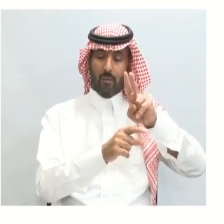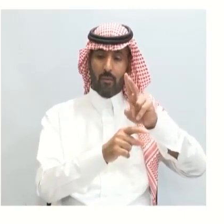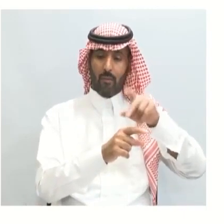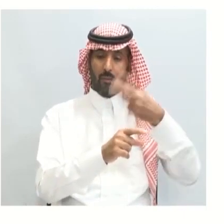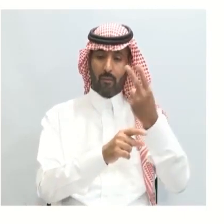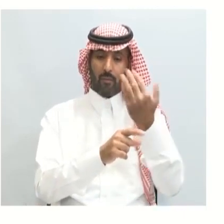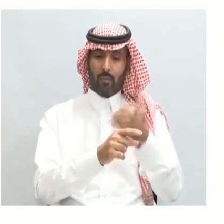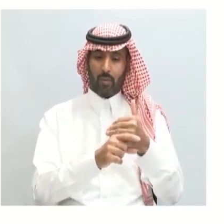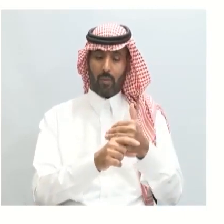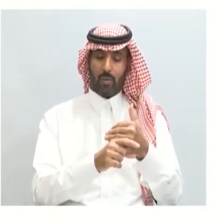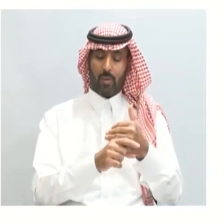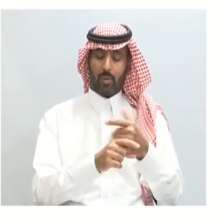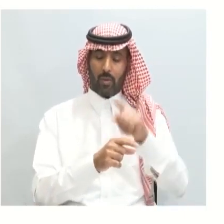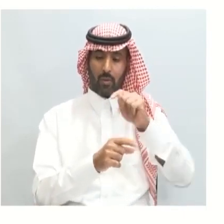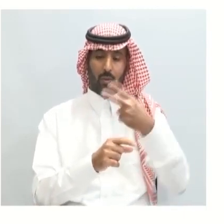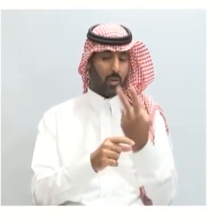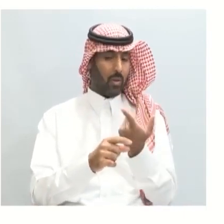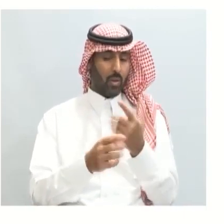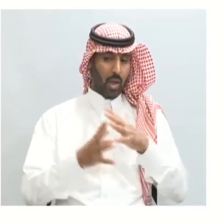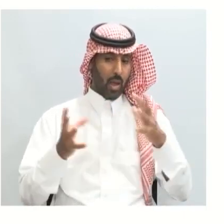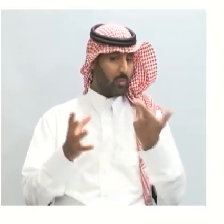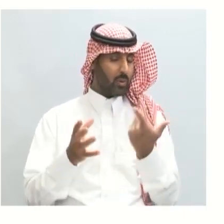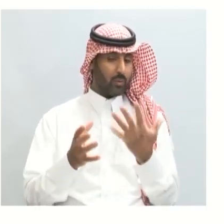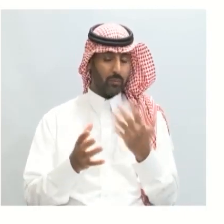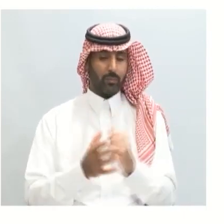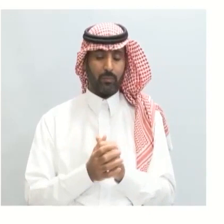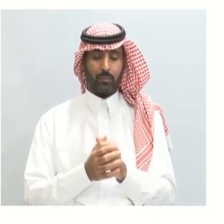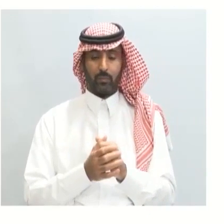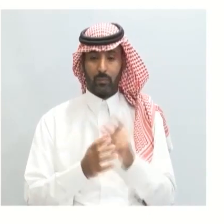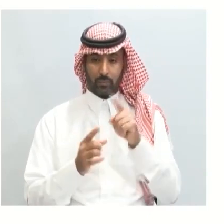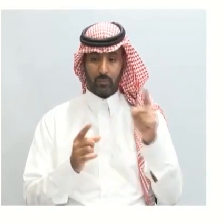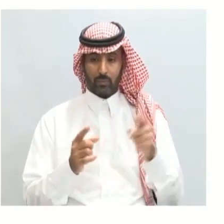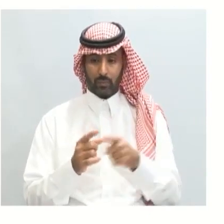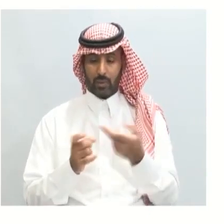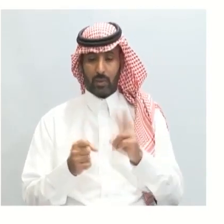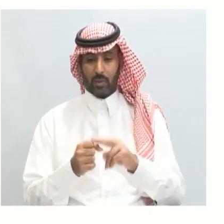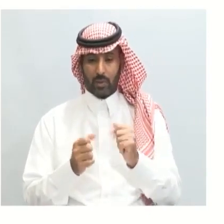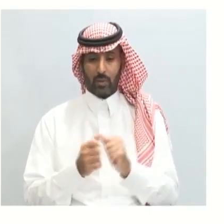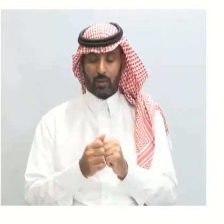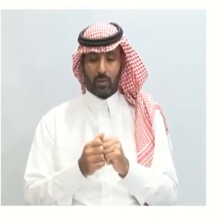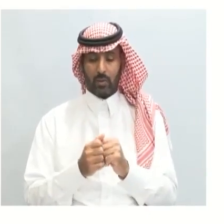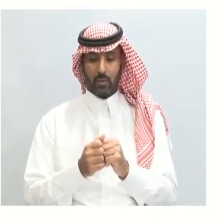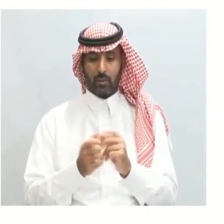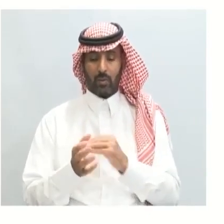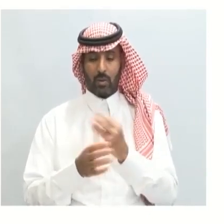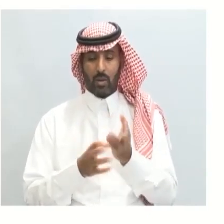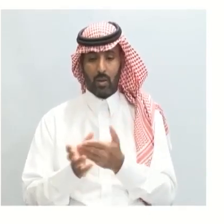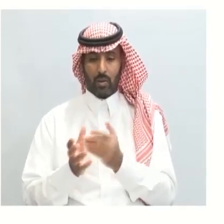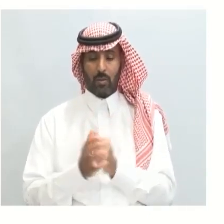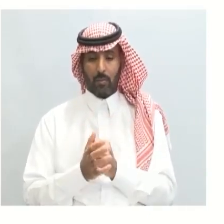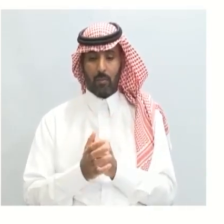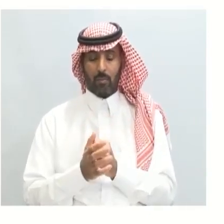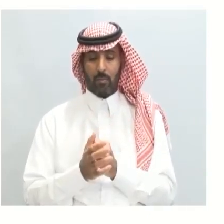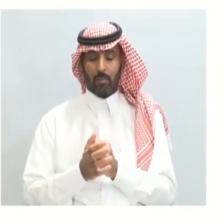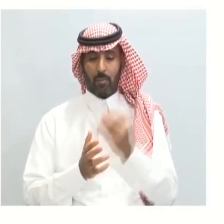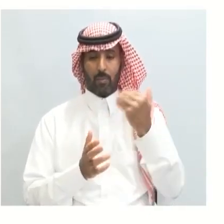اذا لاحظ سنحتاج ما الحجم الجديد الي نحتاج من حسابه هو الفي 2 ستكون القيمه او القيم